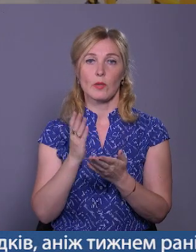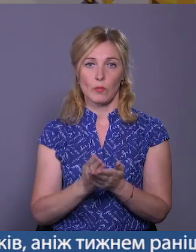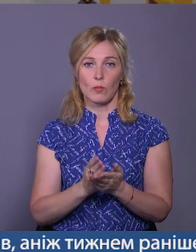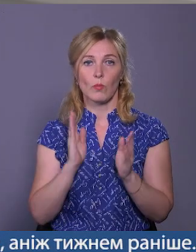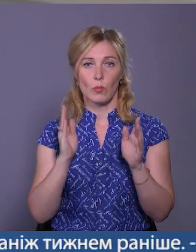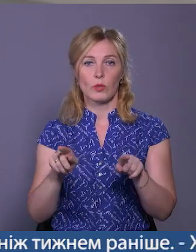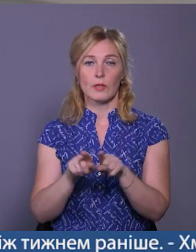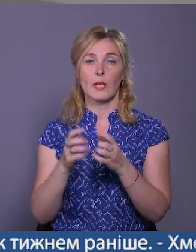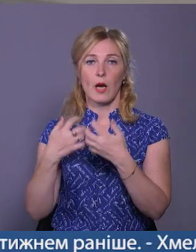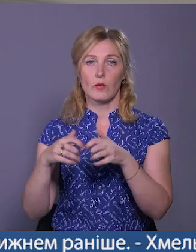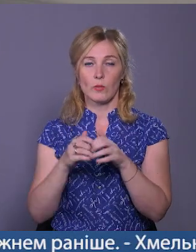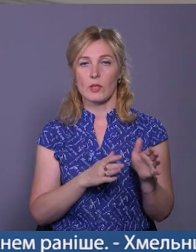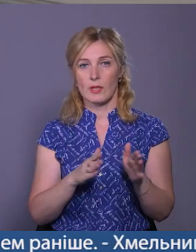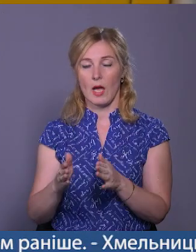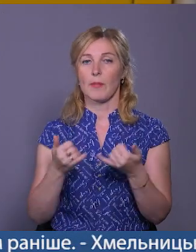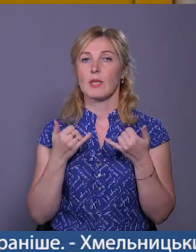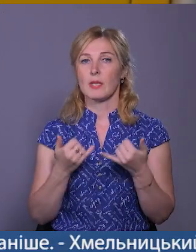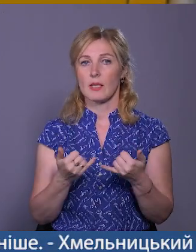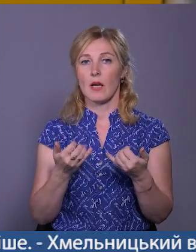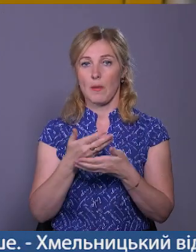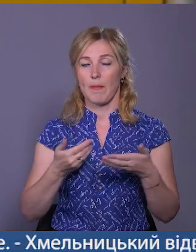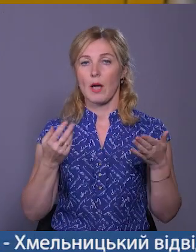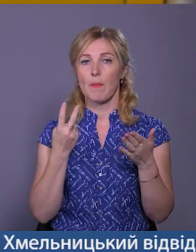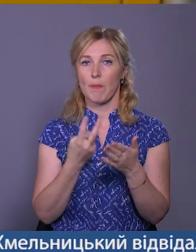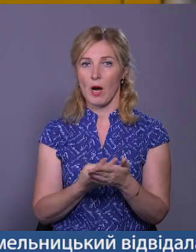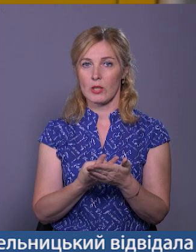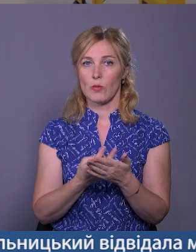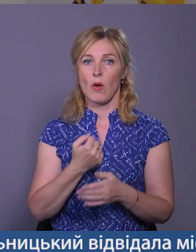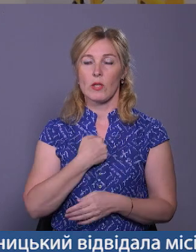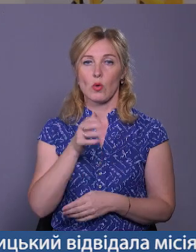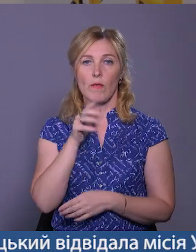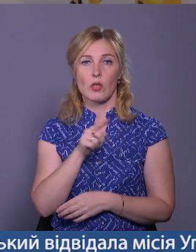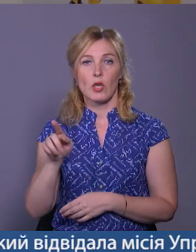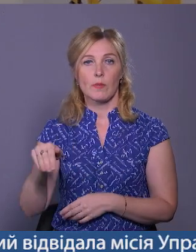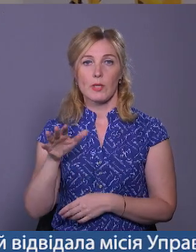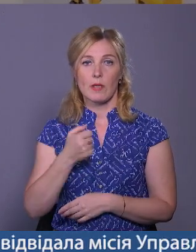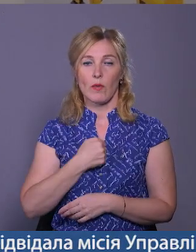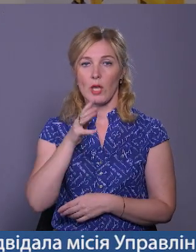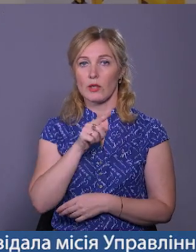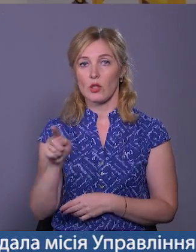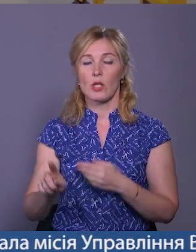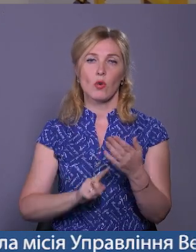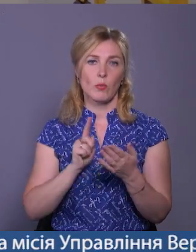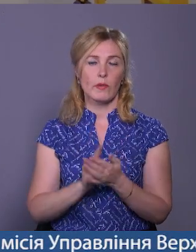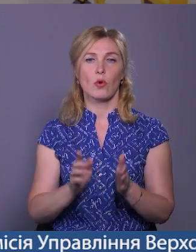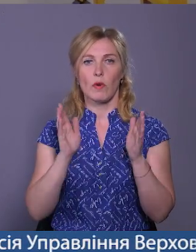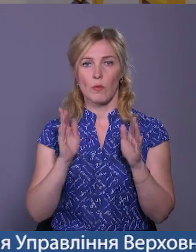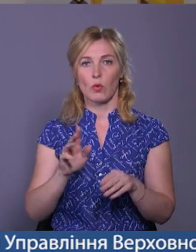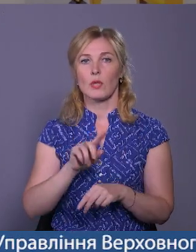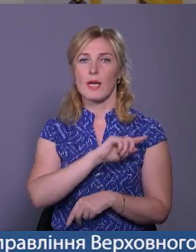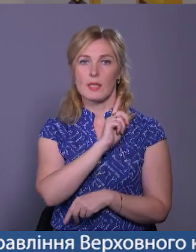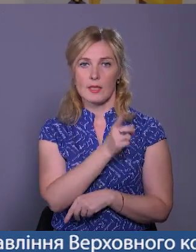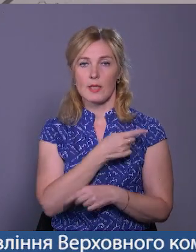автоматизовані системи Зараз ми бачимо водійськовий час і післявоєнний час обов'язково буде пункт дуже сильно